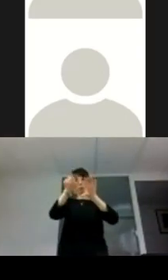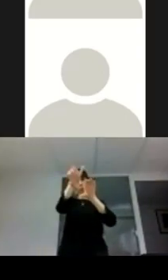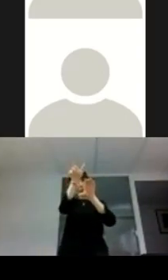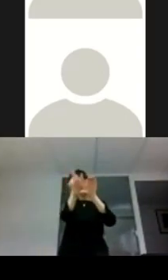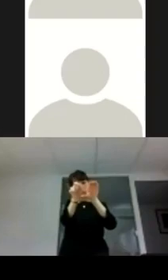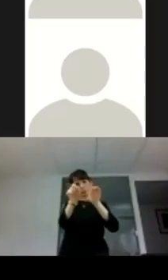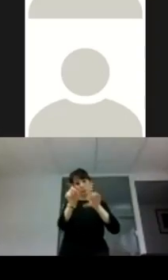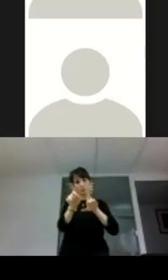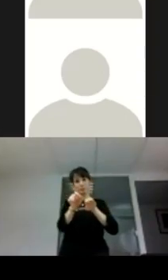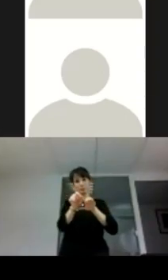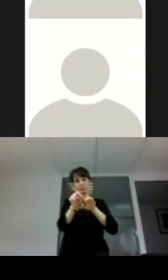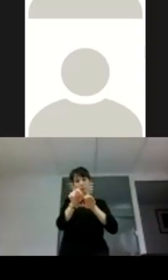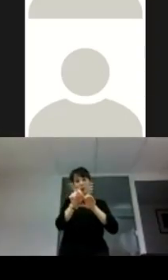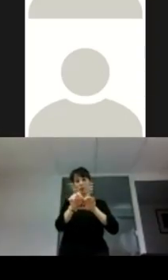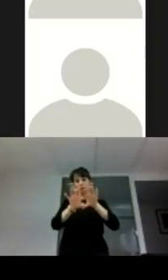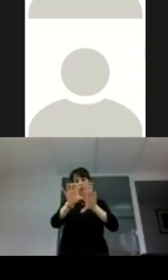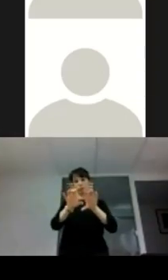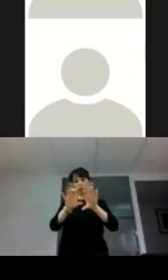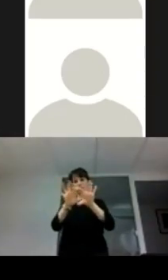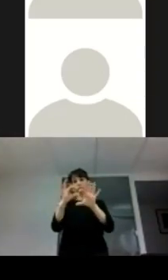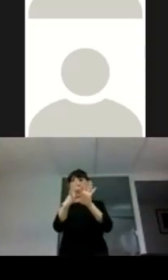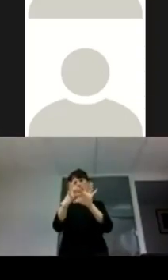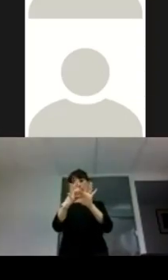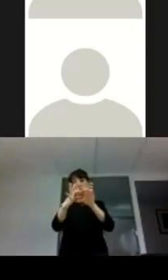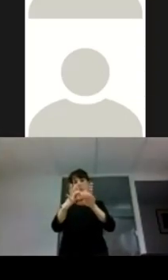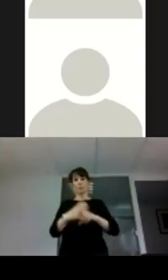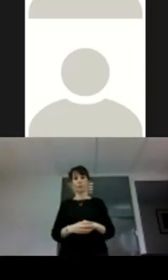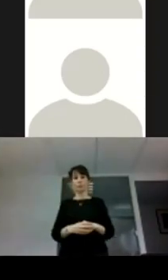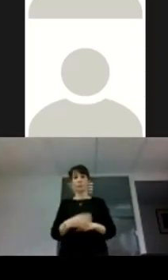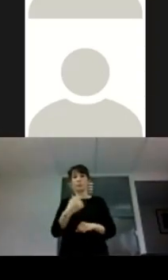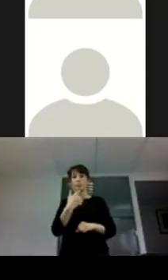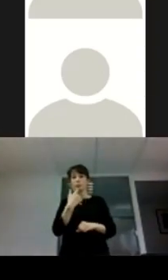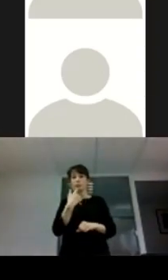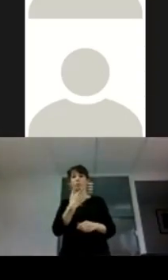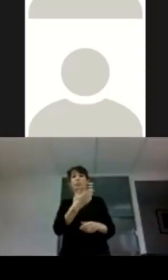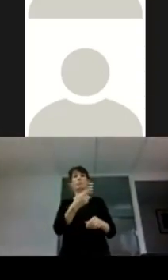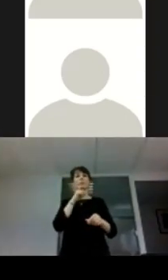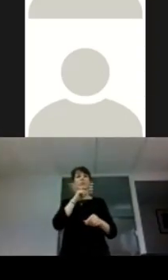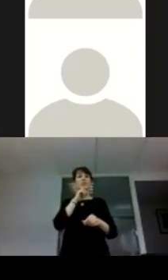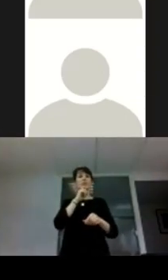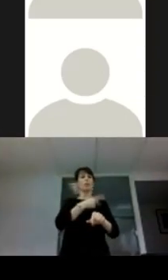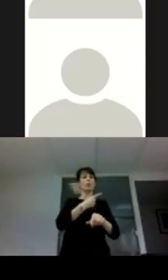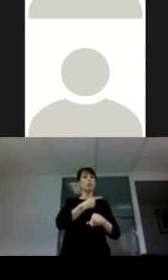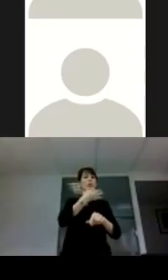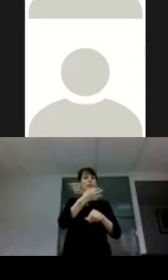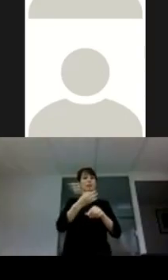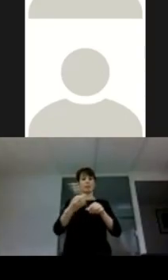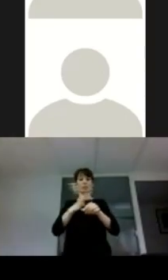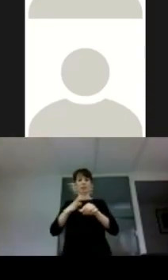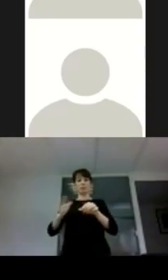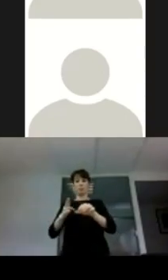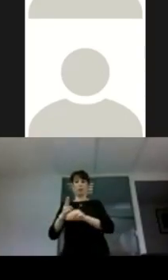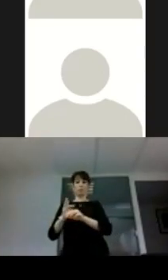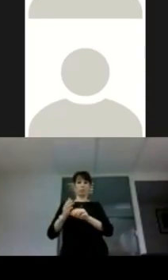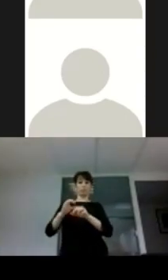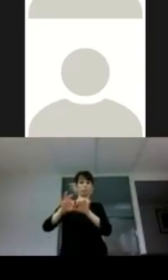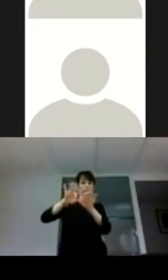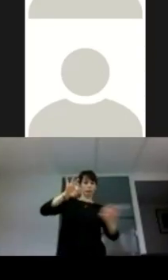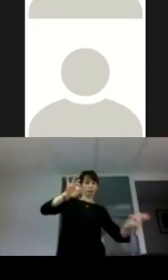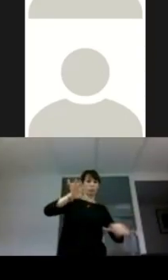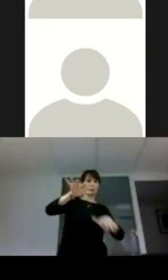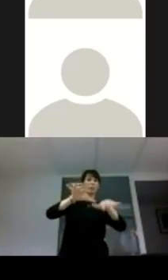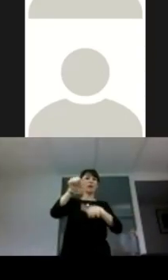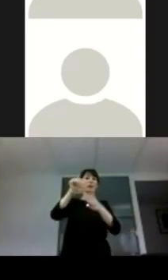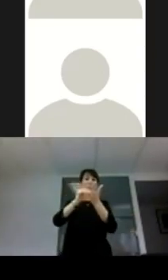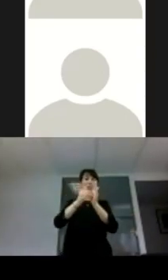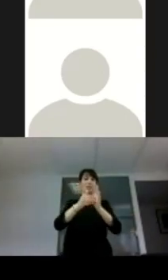côlon sigmoïde. Ensuite, le rectum qui s'abouche jusqu'au niveau de l'anus. Donc vous voyez que quand le docteur Seyan parlait d'un coloscope